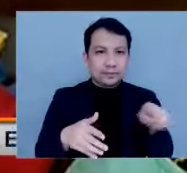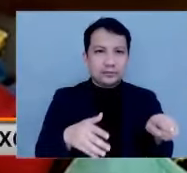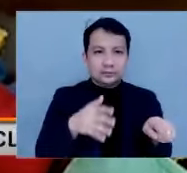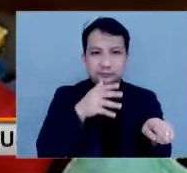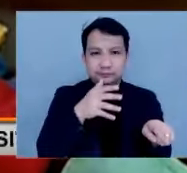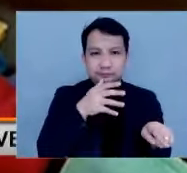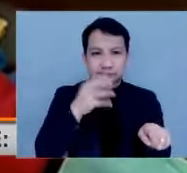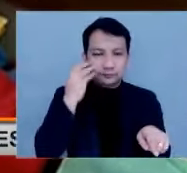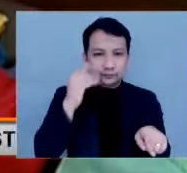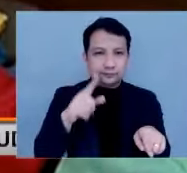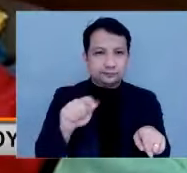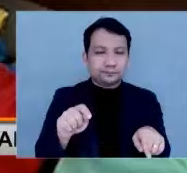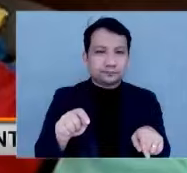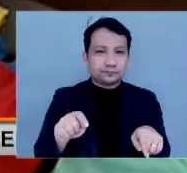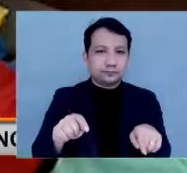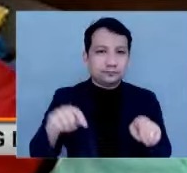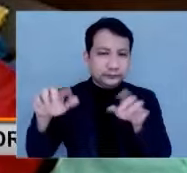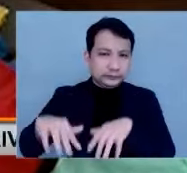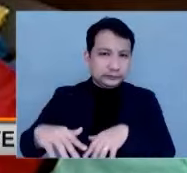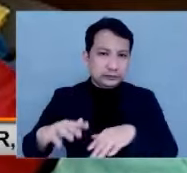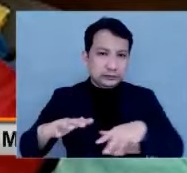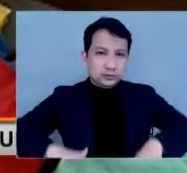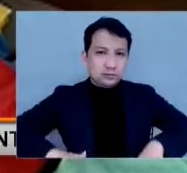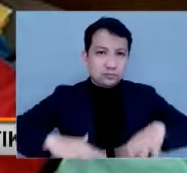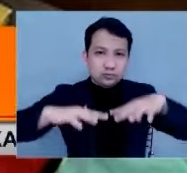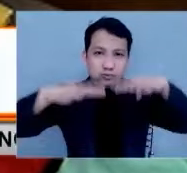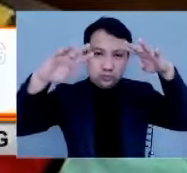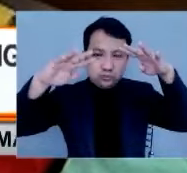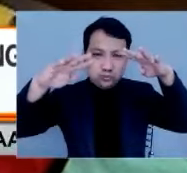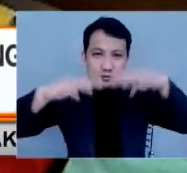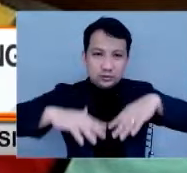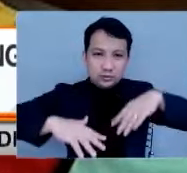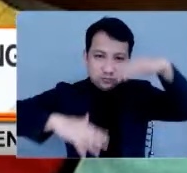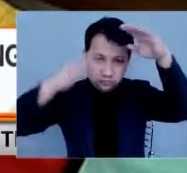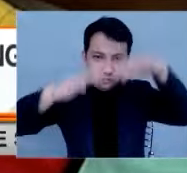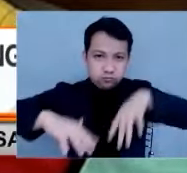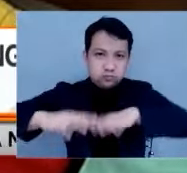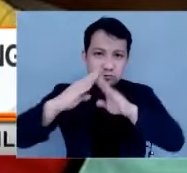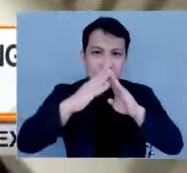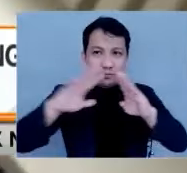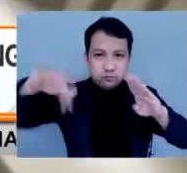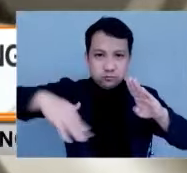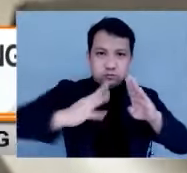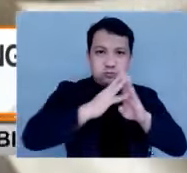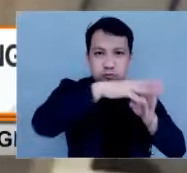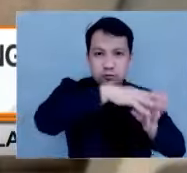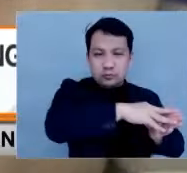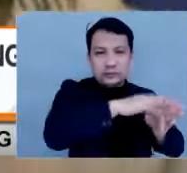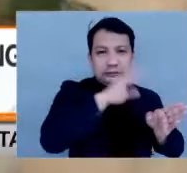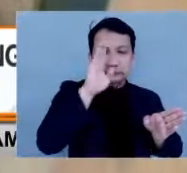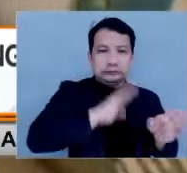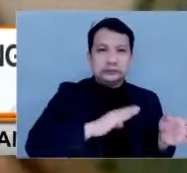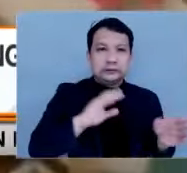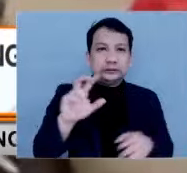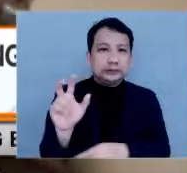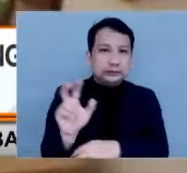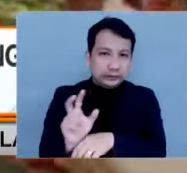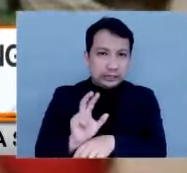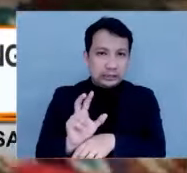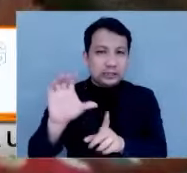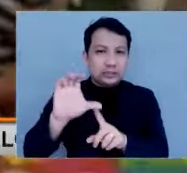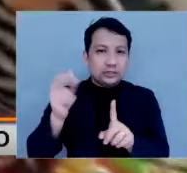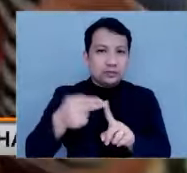Marites ng anui ng Lampas tao na Baha ang kanilang bahay sa Barangay conception pequena sa Naga city hall muna sila